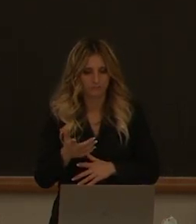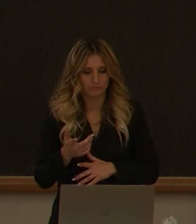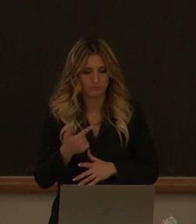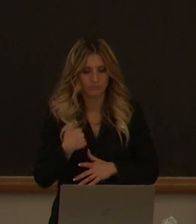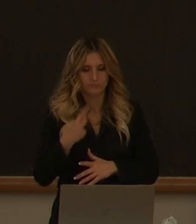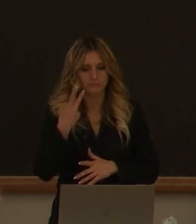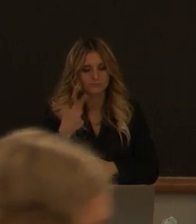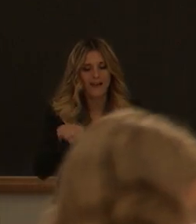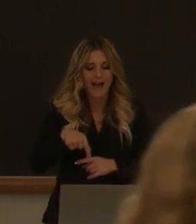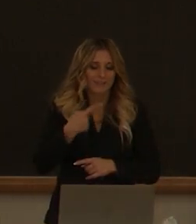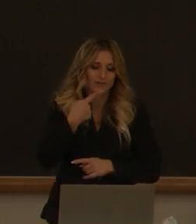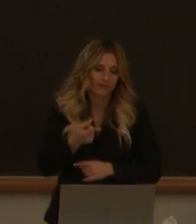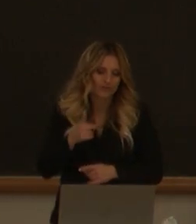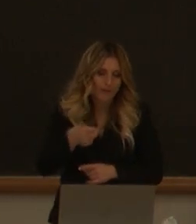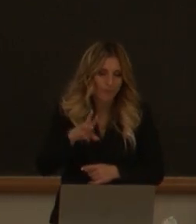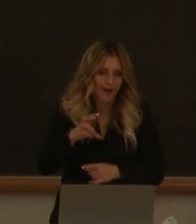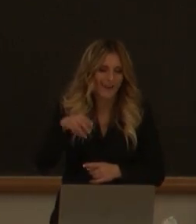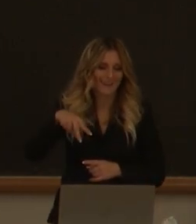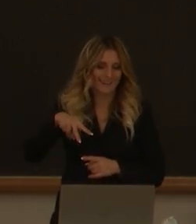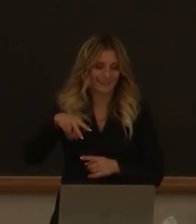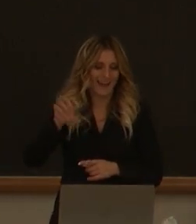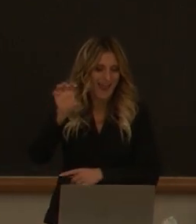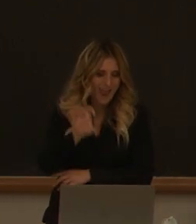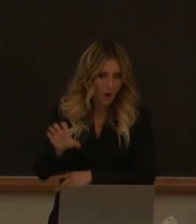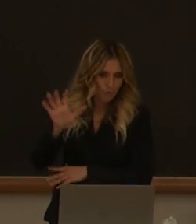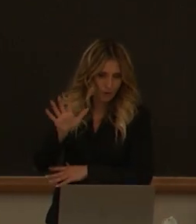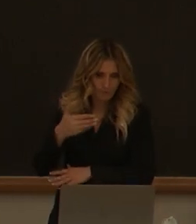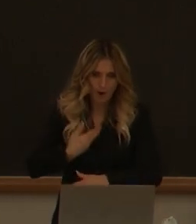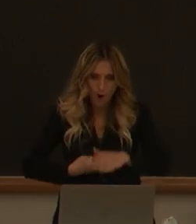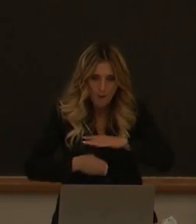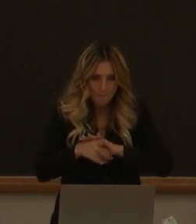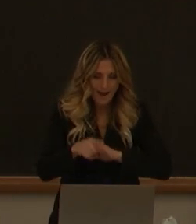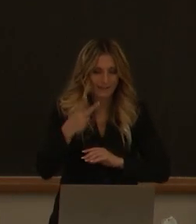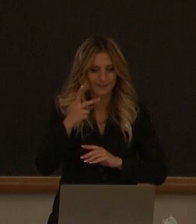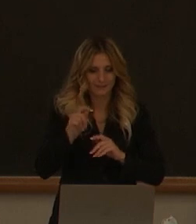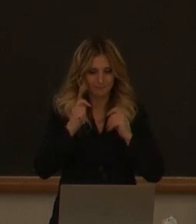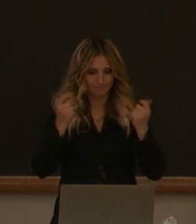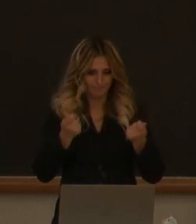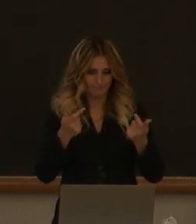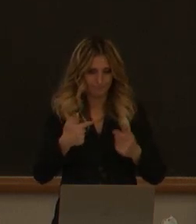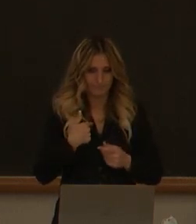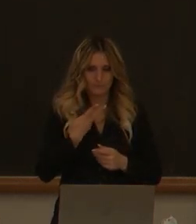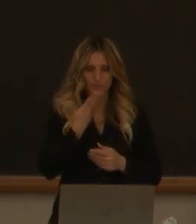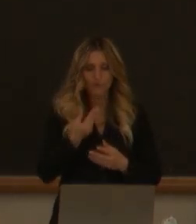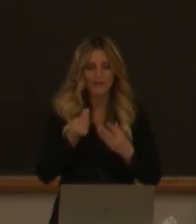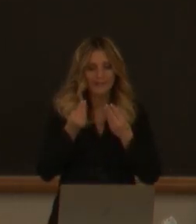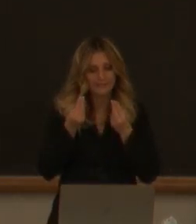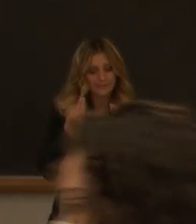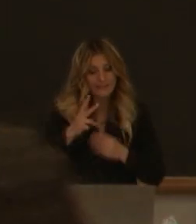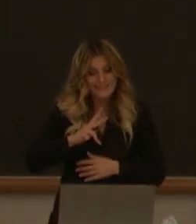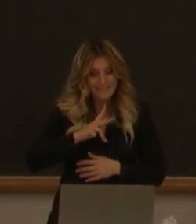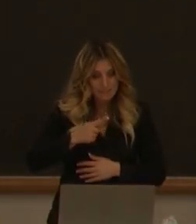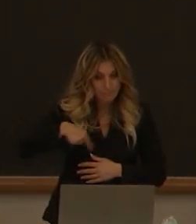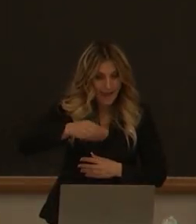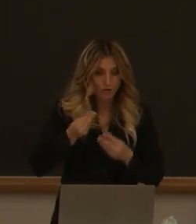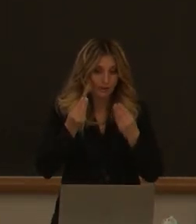definito come il Green Deal europeo. Parto da alcuni aspetti generali che non vogliono essere esaustivi, ma che spero possano